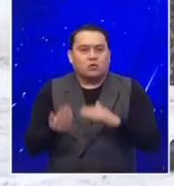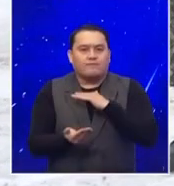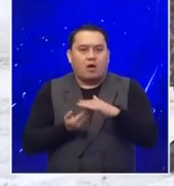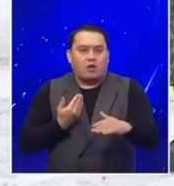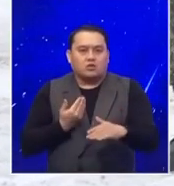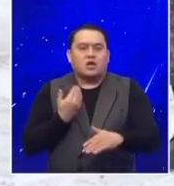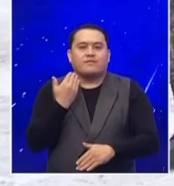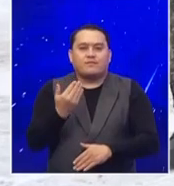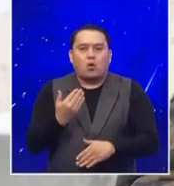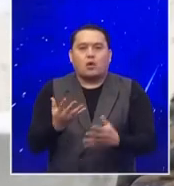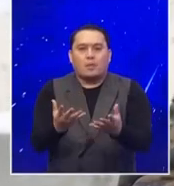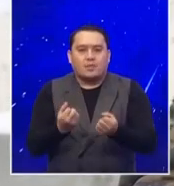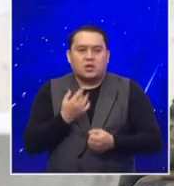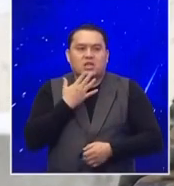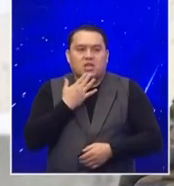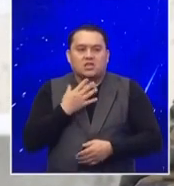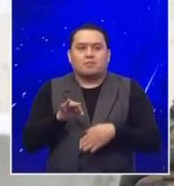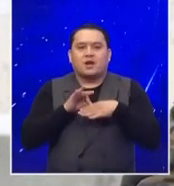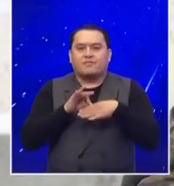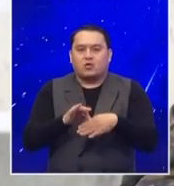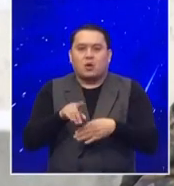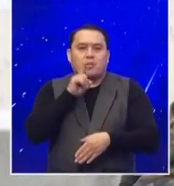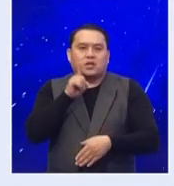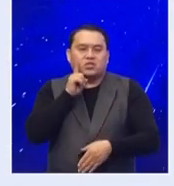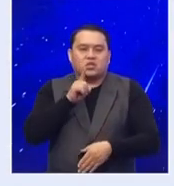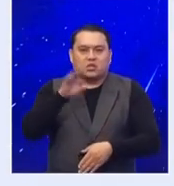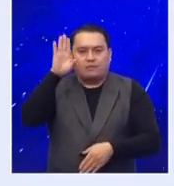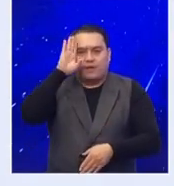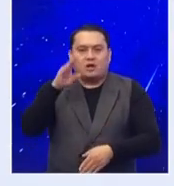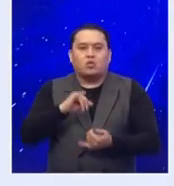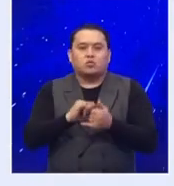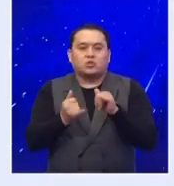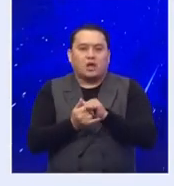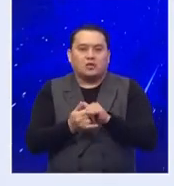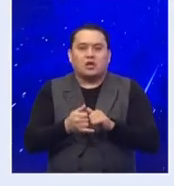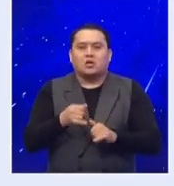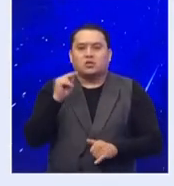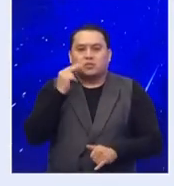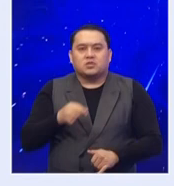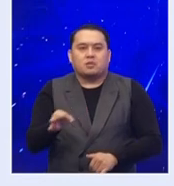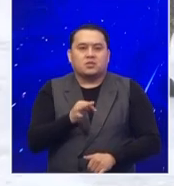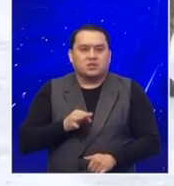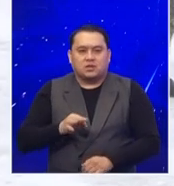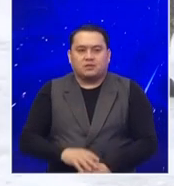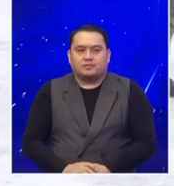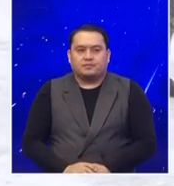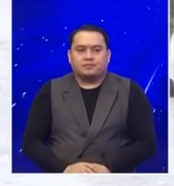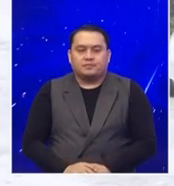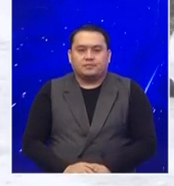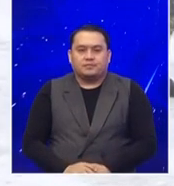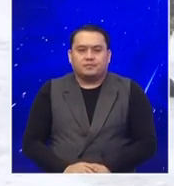К сведению, прием в ряды нацгвардии велся из числа молодых ребят Восточно-Казахстанской и Туркестанской областей.